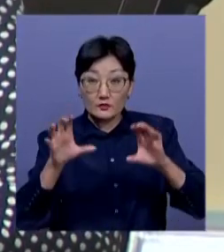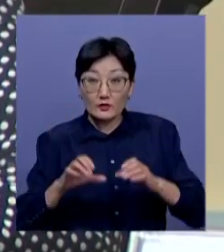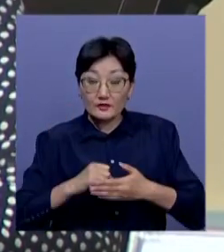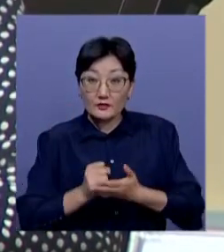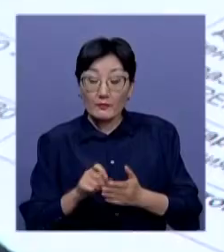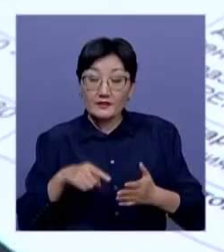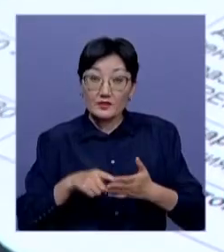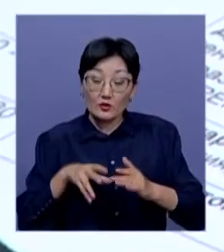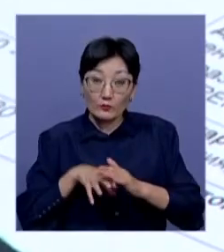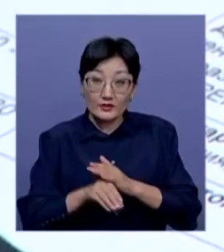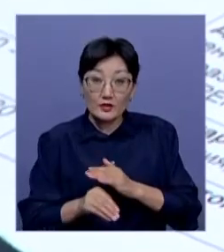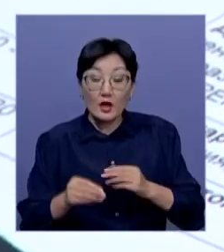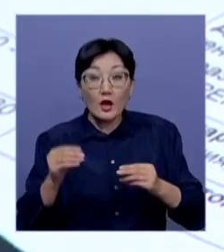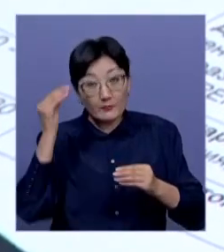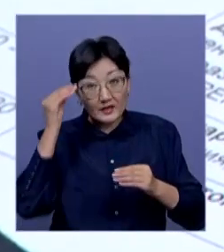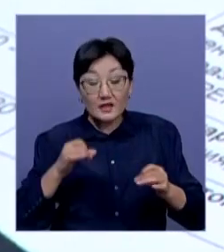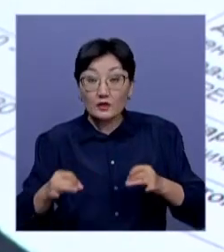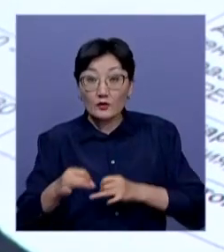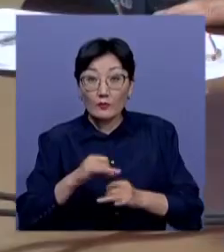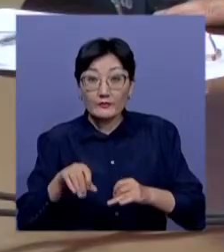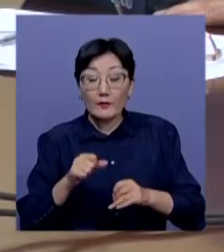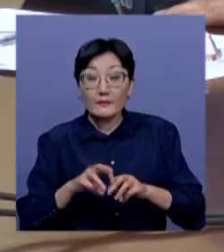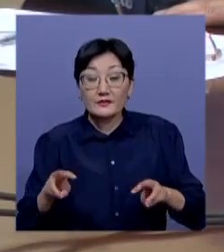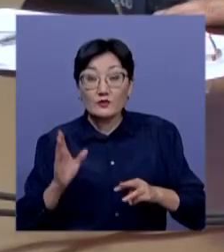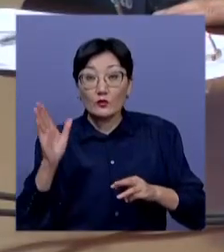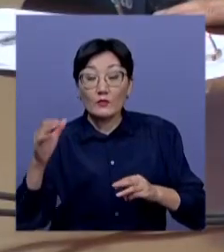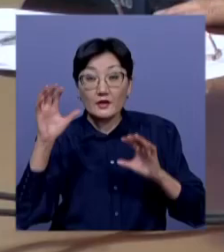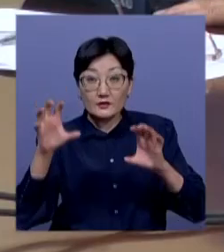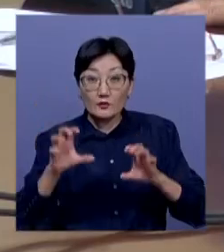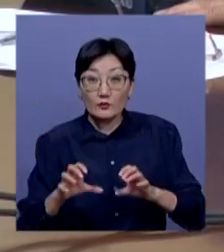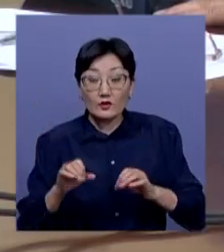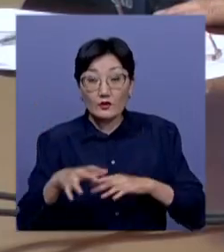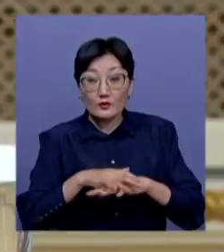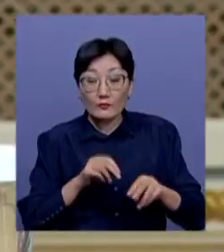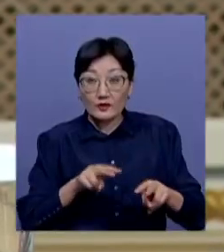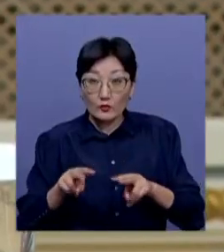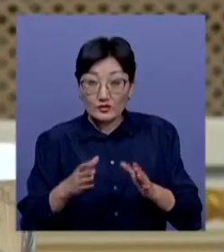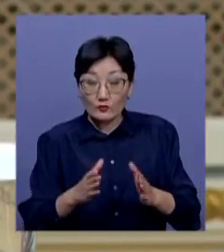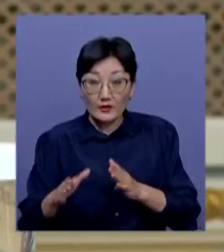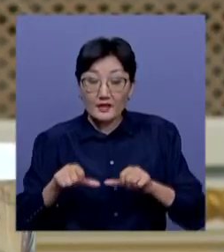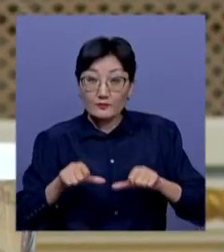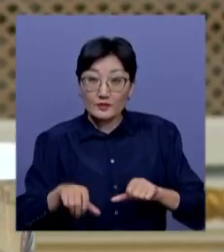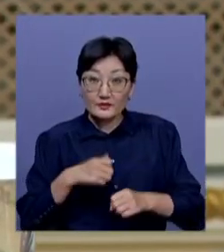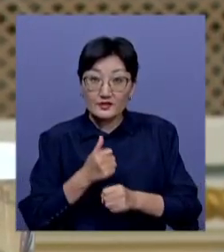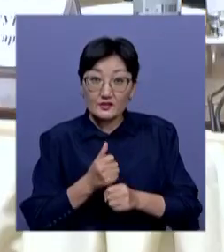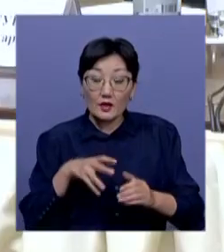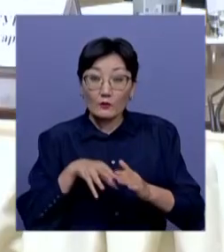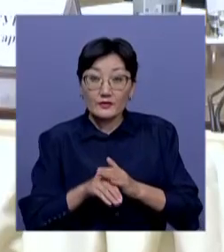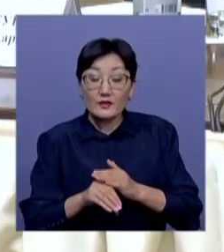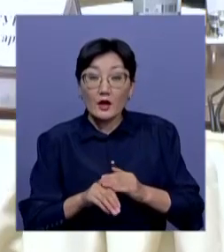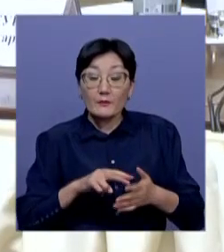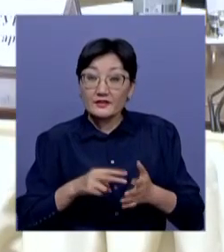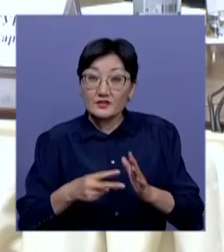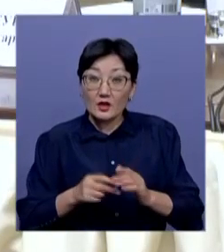бекіту мәселелері аясында пікір алмасты. Министр болашақ заң жобасы қоғамдық бақылау жүйесінің құқықтық негізін құру мақсатын